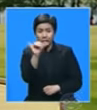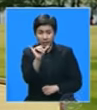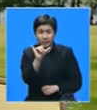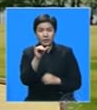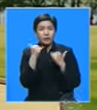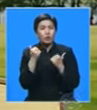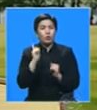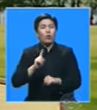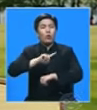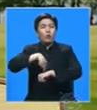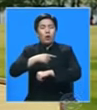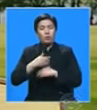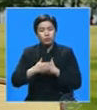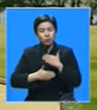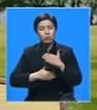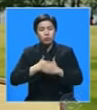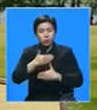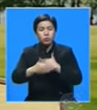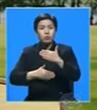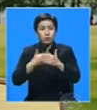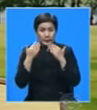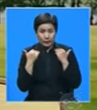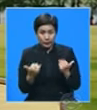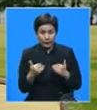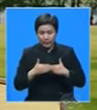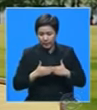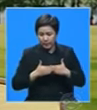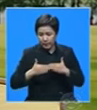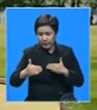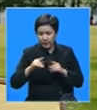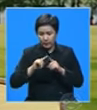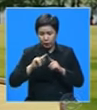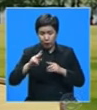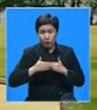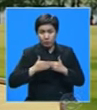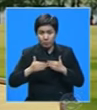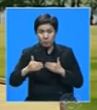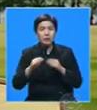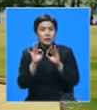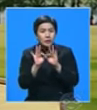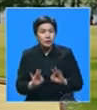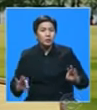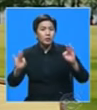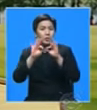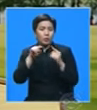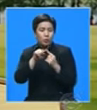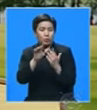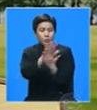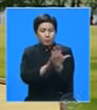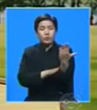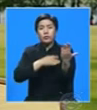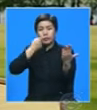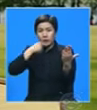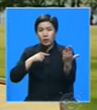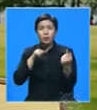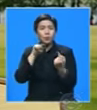งต้องอาศัยเวลาสักระยะหนึ่งนะครับช่วงต่อไปนี้เป็นระยะที่2ของโรดแมปซึ่งมีความสำคัญต่อประเทศชาติเป็นอย่างยิ่งอันจะ